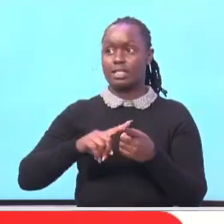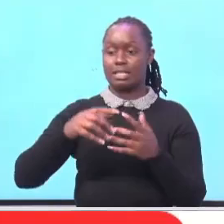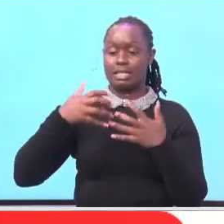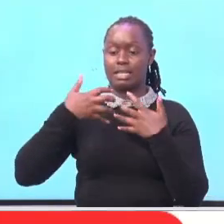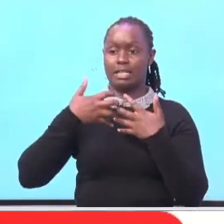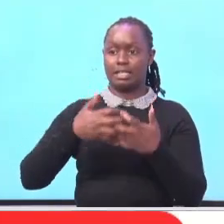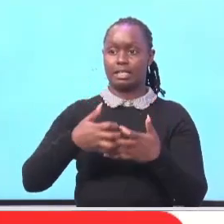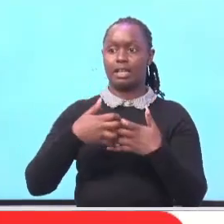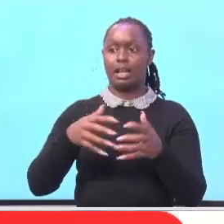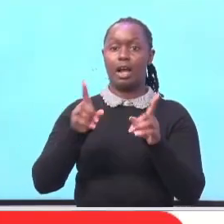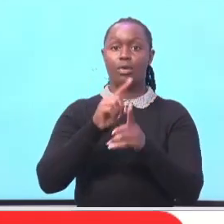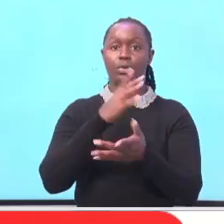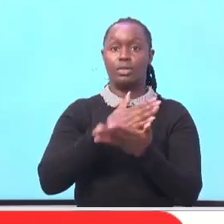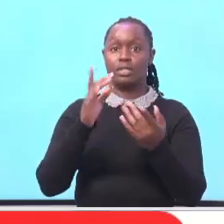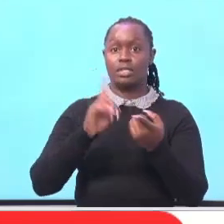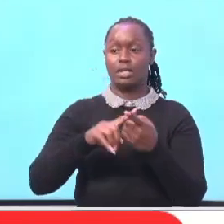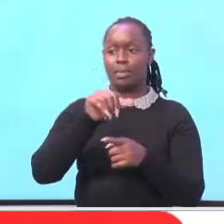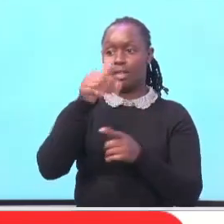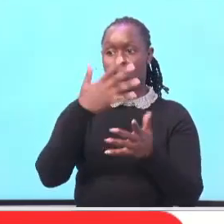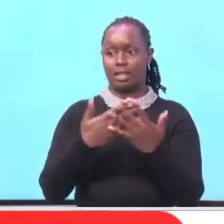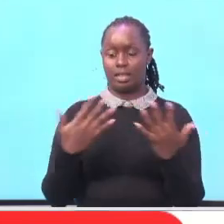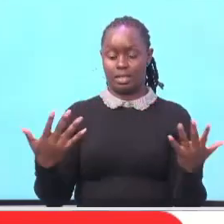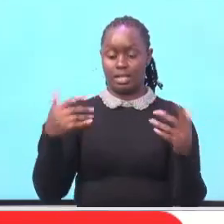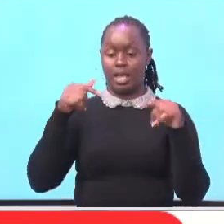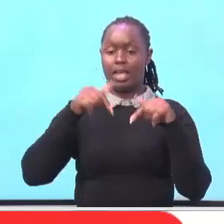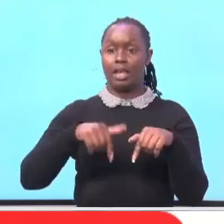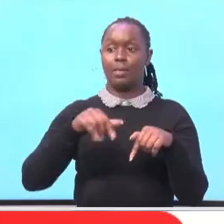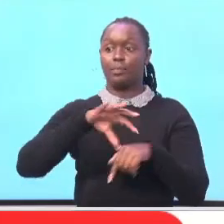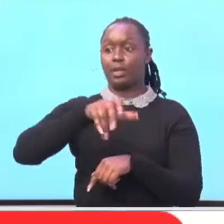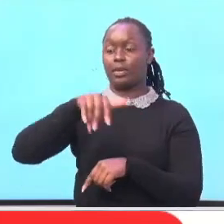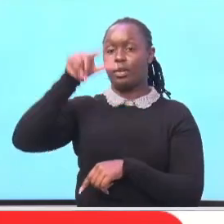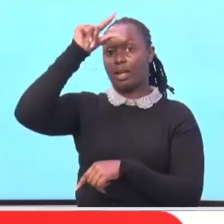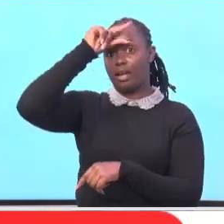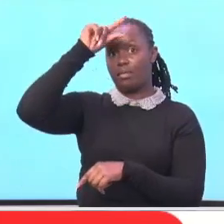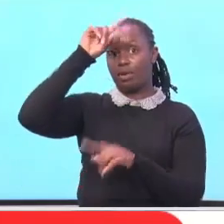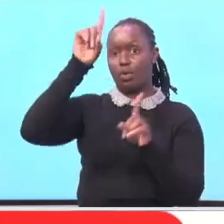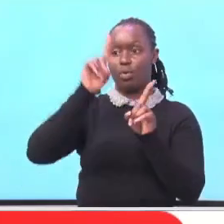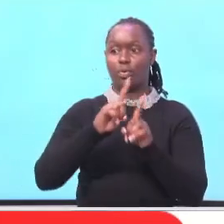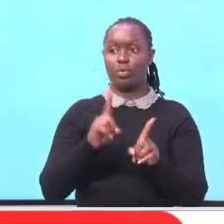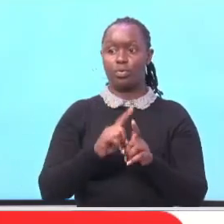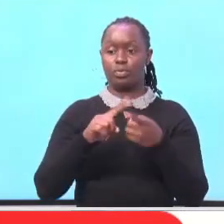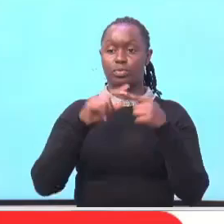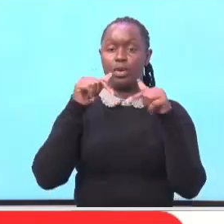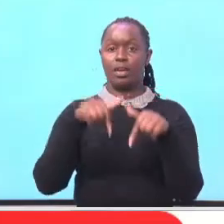placeda a number of road agencies inside here. The county governments are also right here.